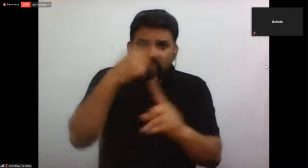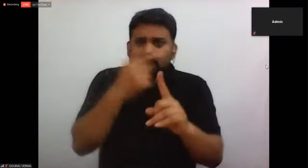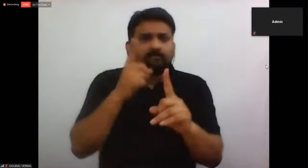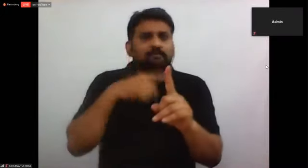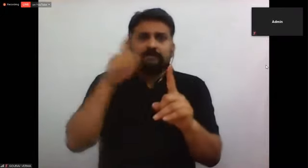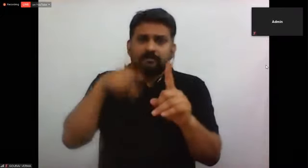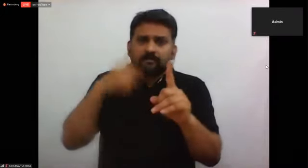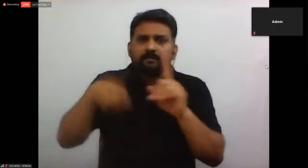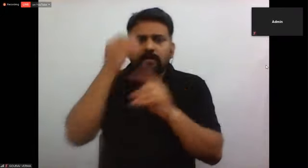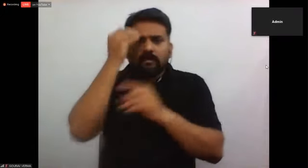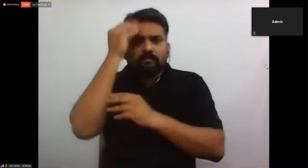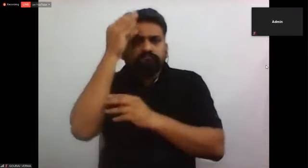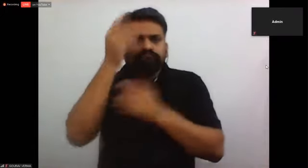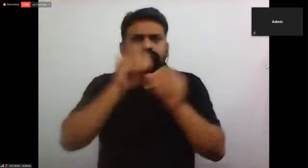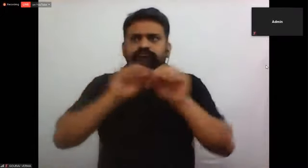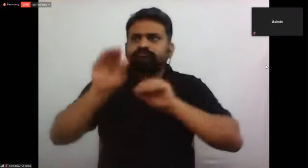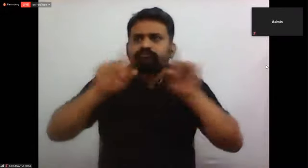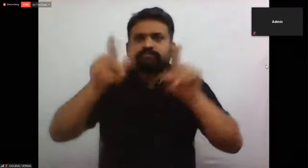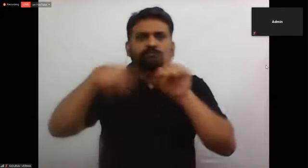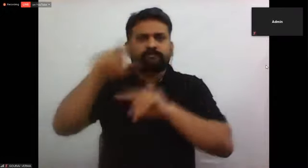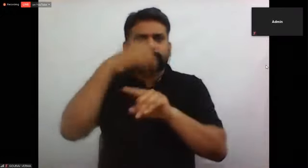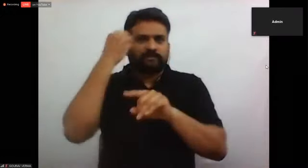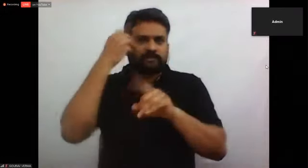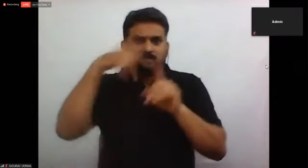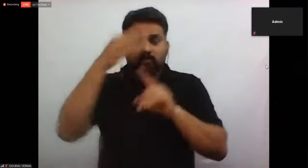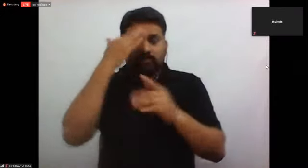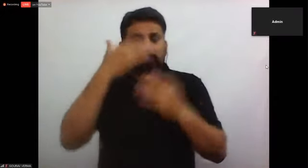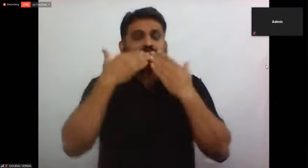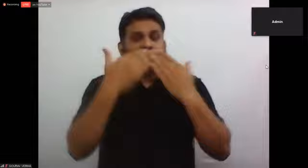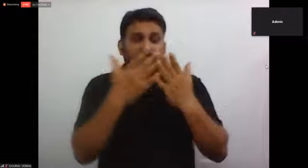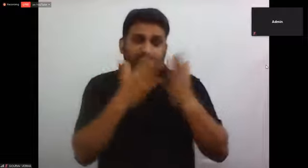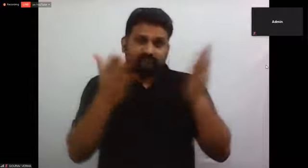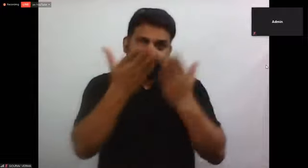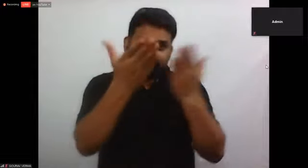क्रिएटिंग अवेयरनेस अबाउट द नीड। सो थैंक यू फॉर दैट।